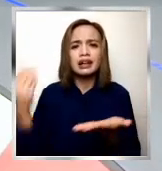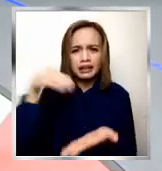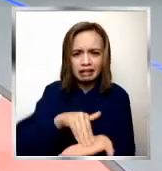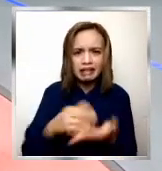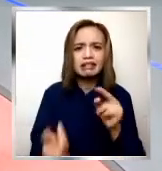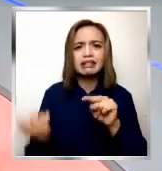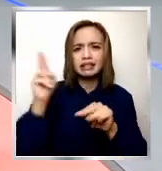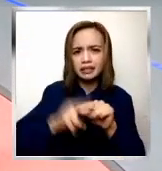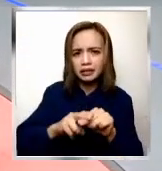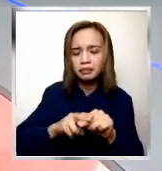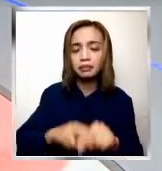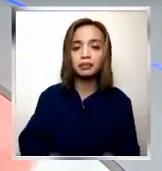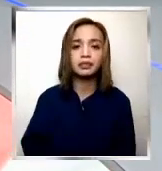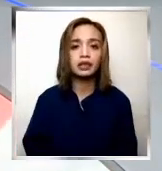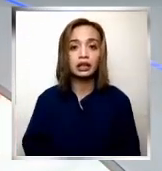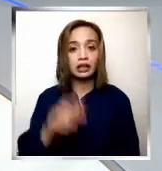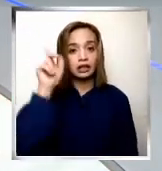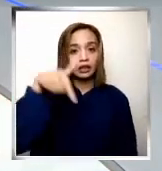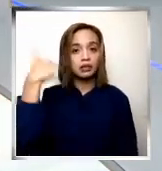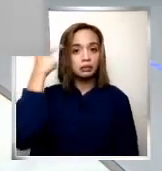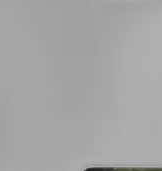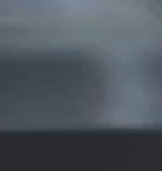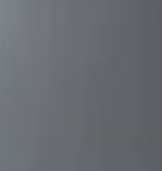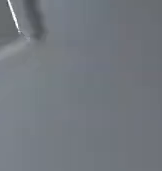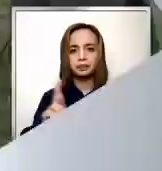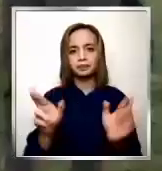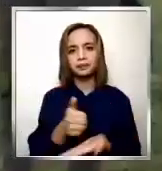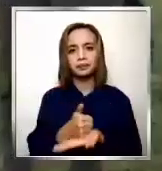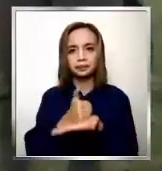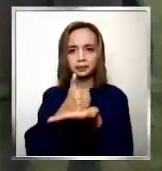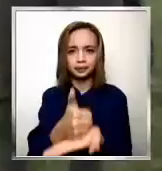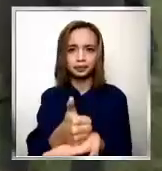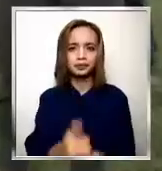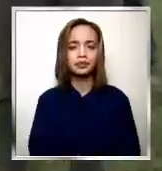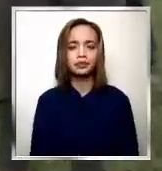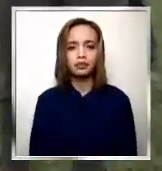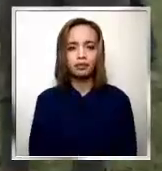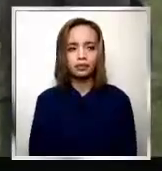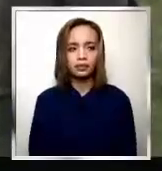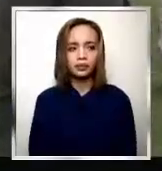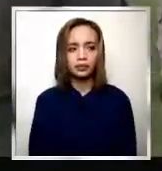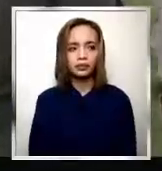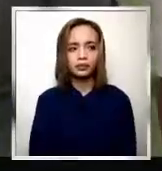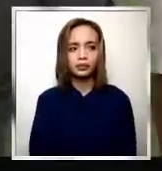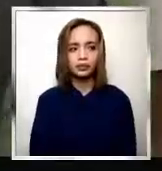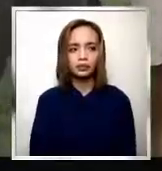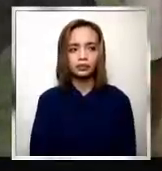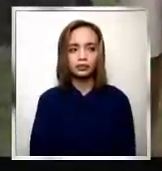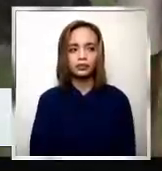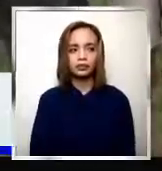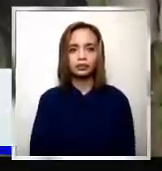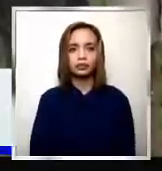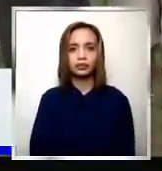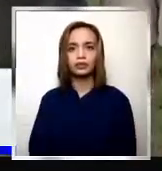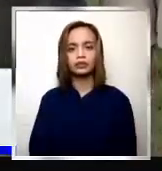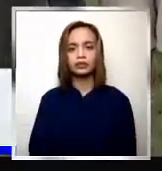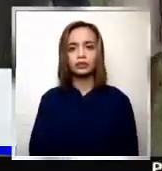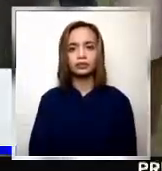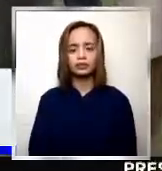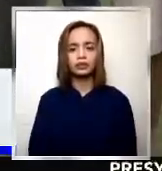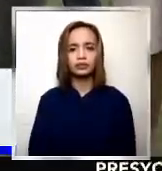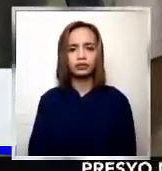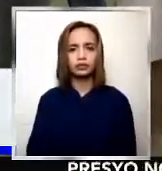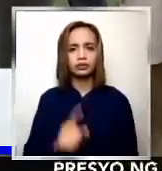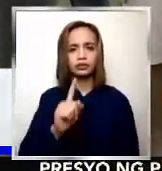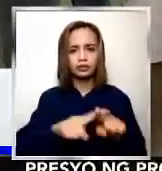ang gobyerno at yan ang tinutukan ni Mark Salazar. Dahil po dito ay nagtataas ang iba't iba pang presyo.